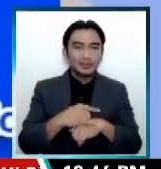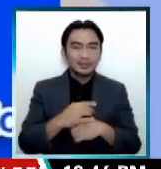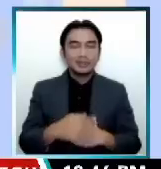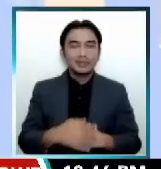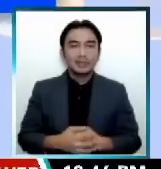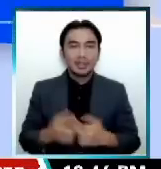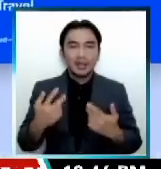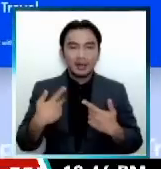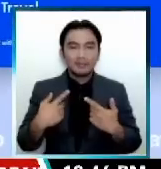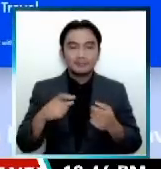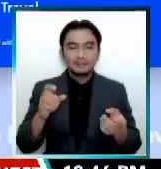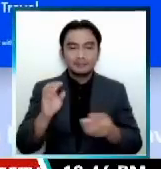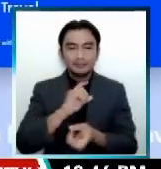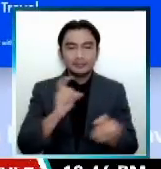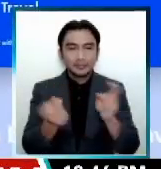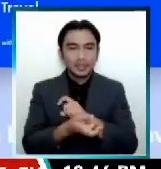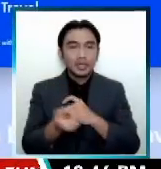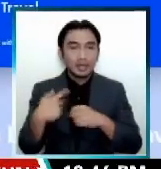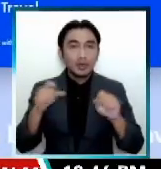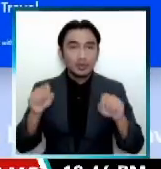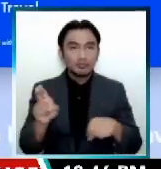Pass. Bibisitahin lang ang